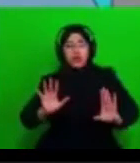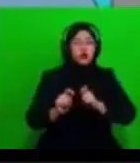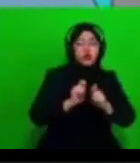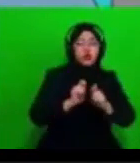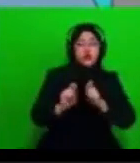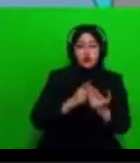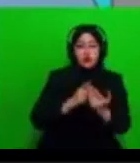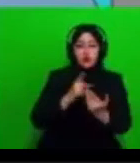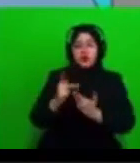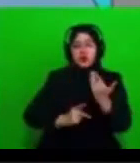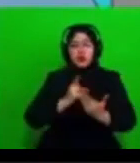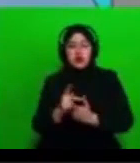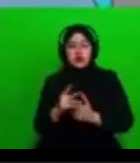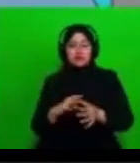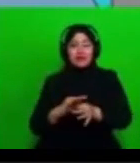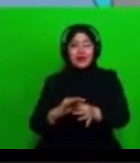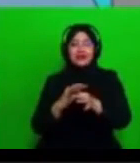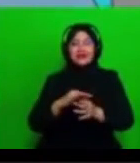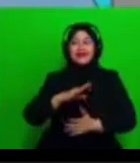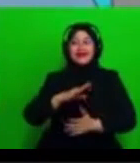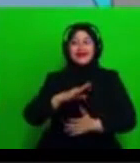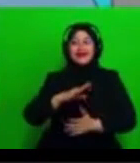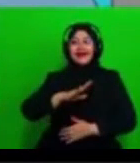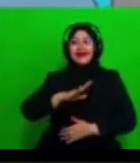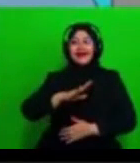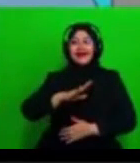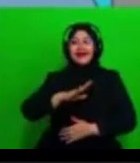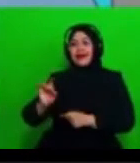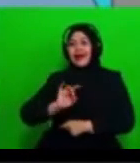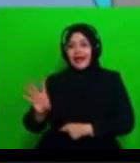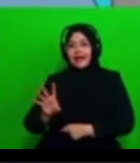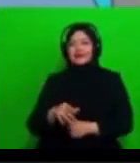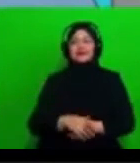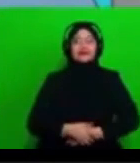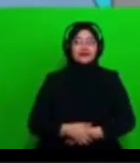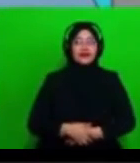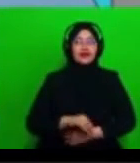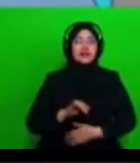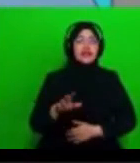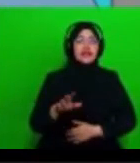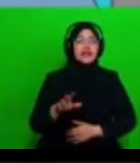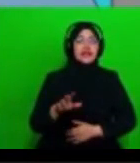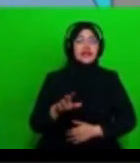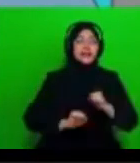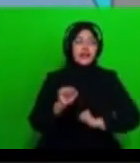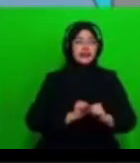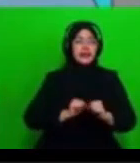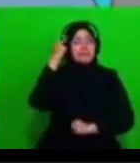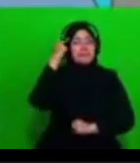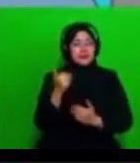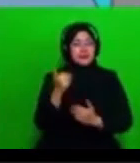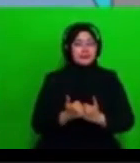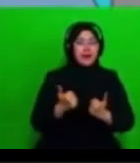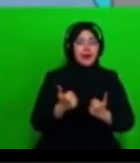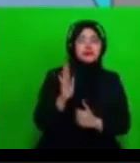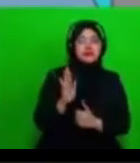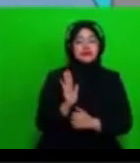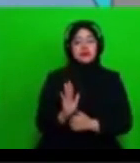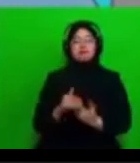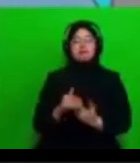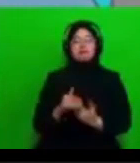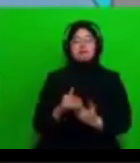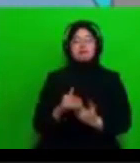proyek bersama teman-temannya agar mereka dapat melaksanakan kegiatan pembelajaran secara lebih baik dan dapat menjadi